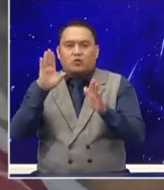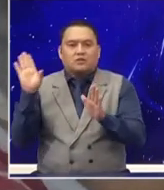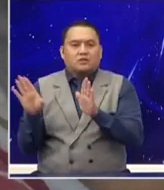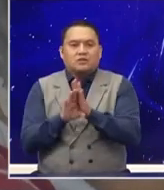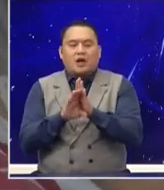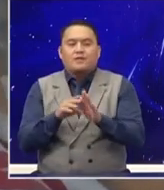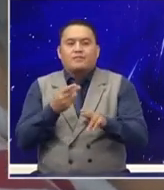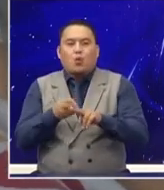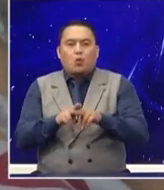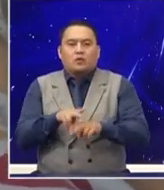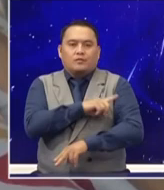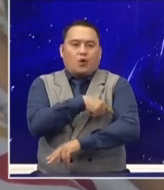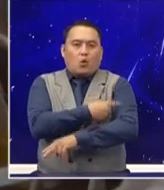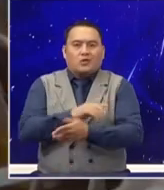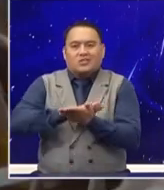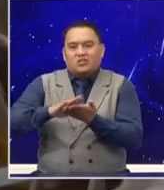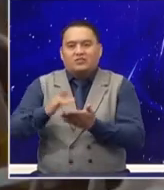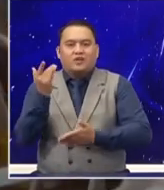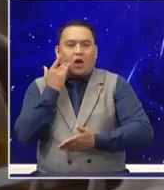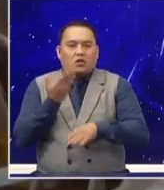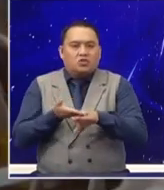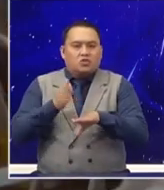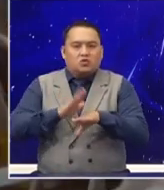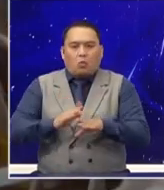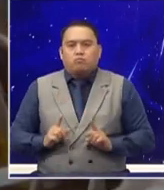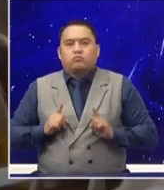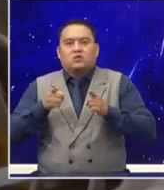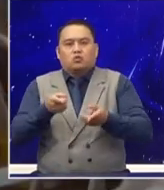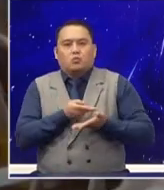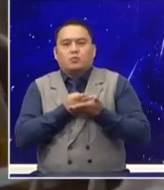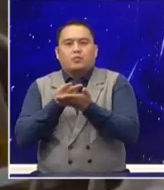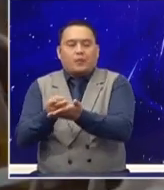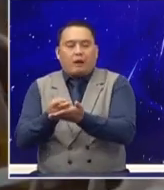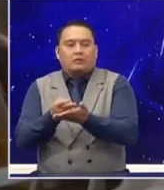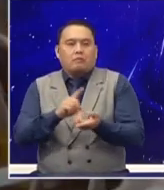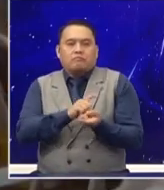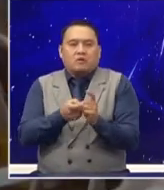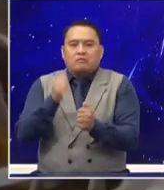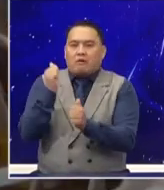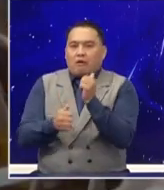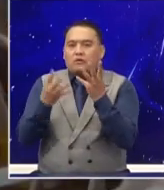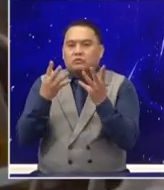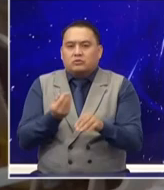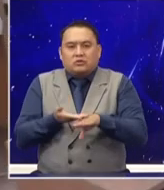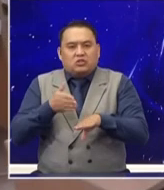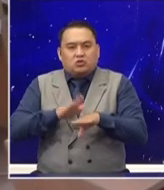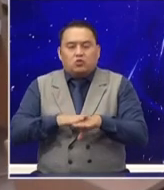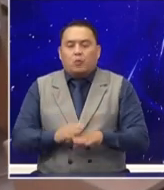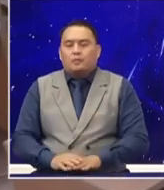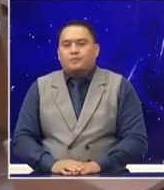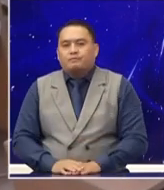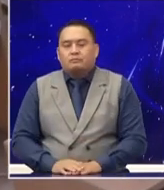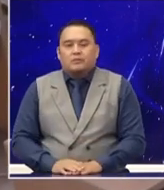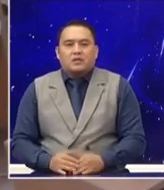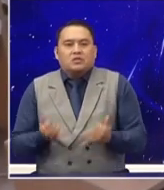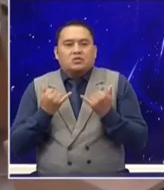строго соблюдать санитарно-эпидемические нормы. Тяжелые пациенты к нам больше, много поступают. Борьба за каждую жизнь, это очень тяжело. Сейчас в